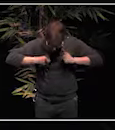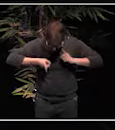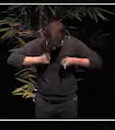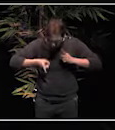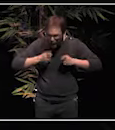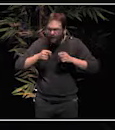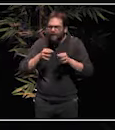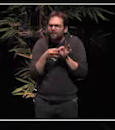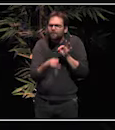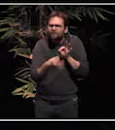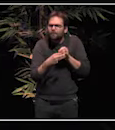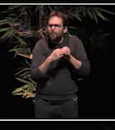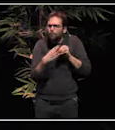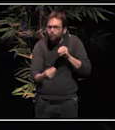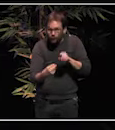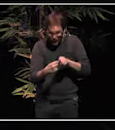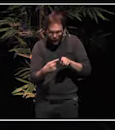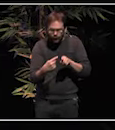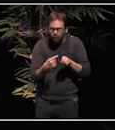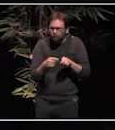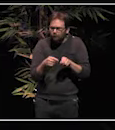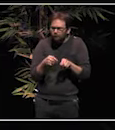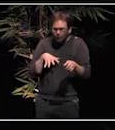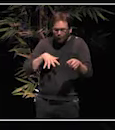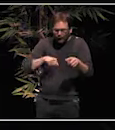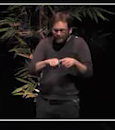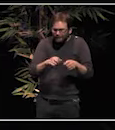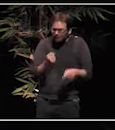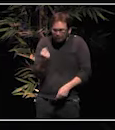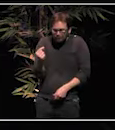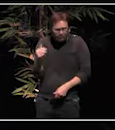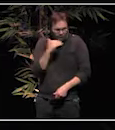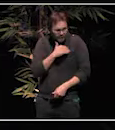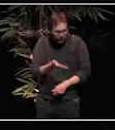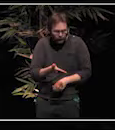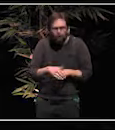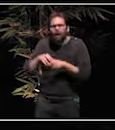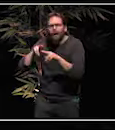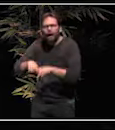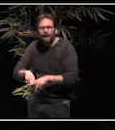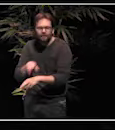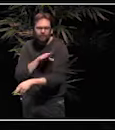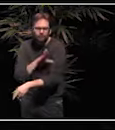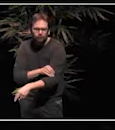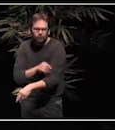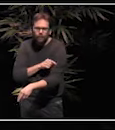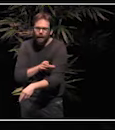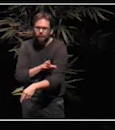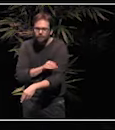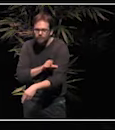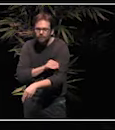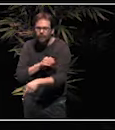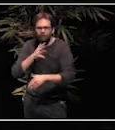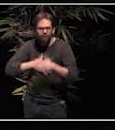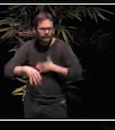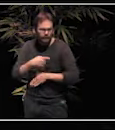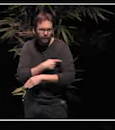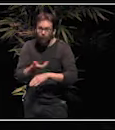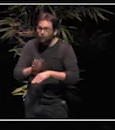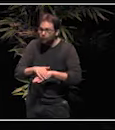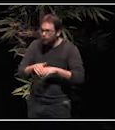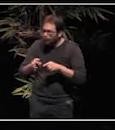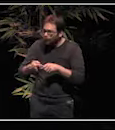fibres musculaires complètement, elles récupèrent tout de suite. Donc en fait, ce qui reste après, c'est de la fatigue musculaire, mais vous voyez qu'on récupère. Donc on a une grande fatigue centrale immédiatement